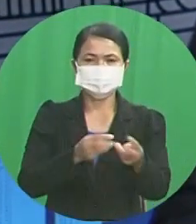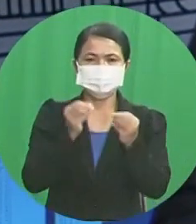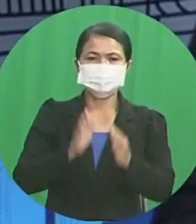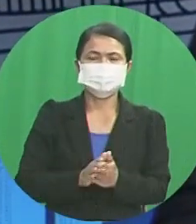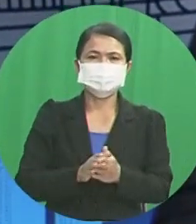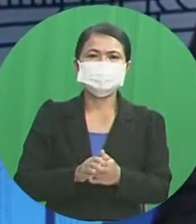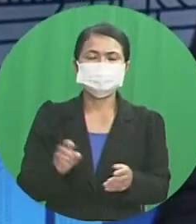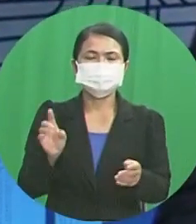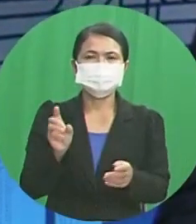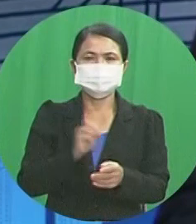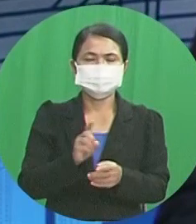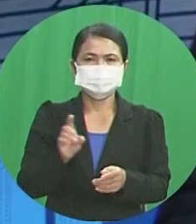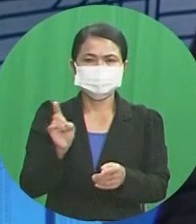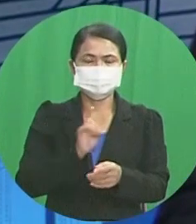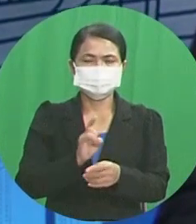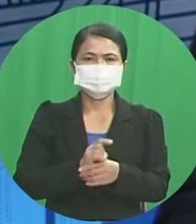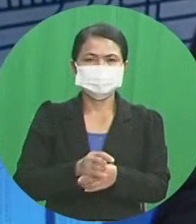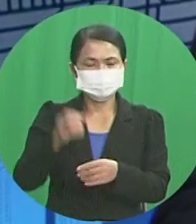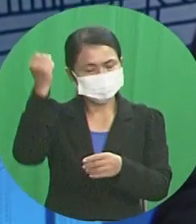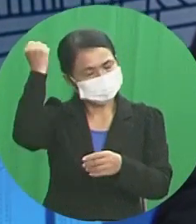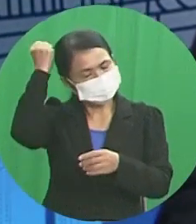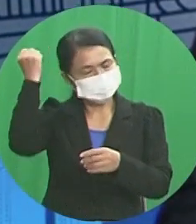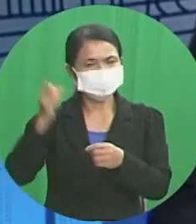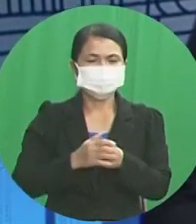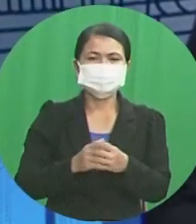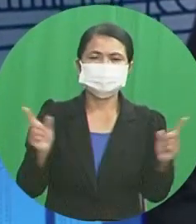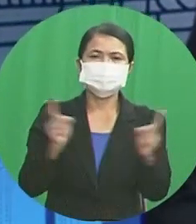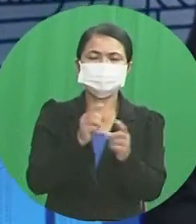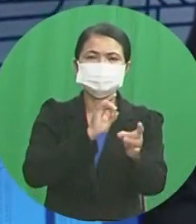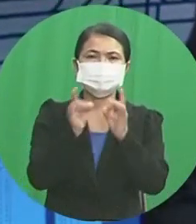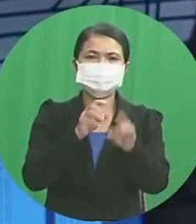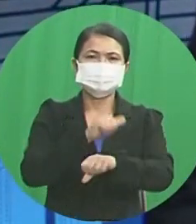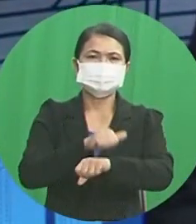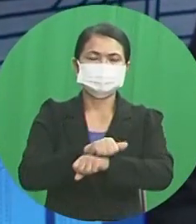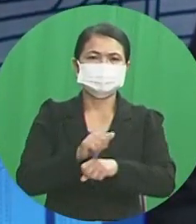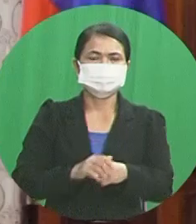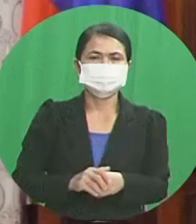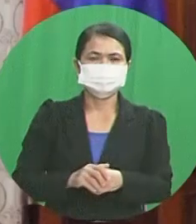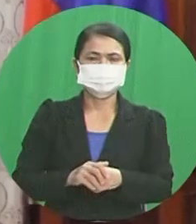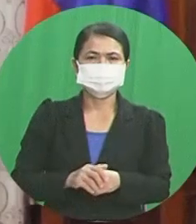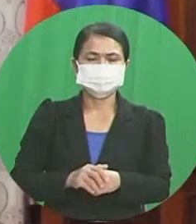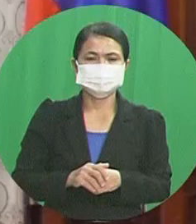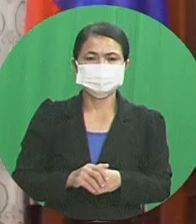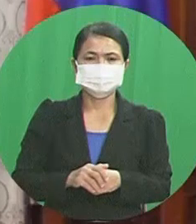ន្ត្រីនៃសាធារណរដ្ឋប្រជាធិបតេយ្យប្រជាមានិតឡាវចូលជួបពិភាក្សាការងារ